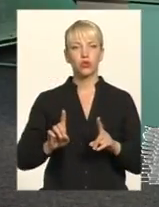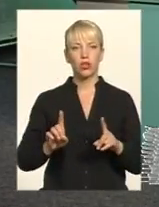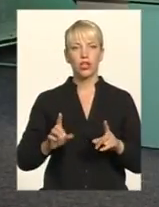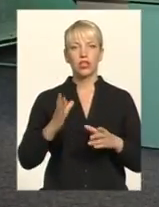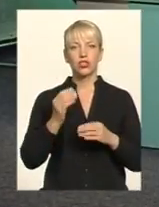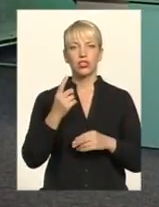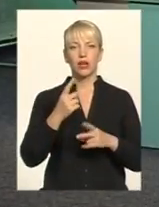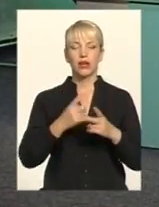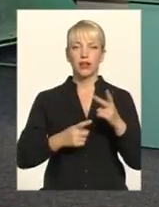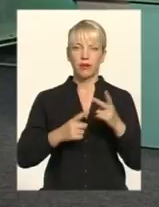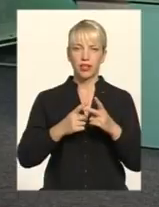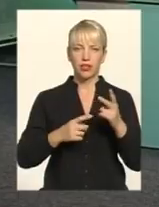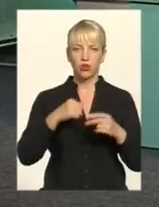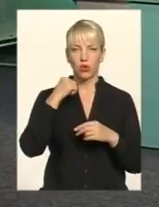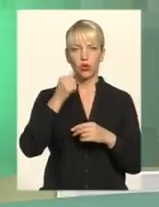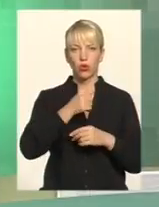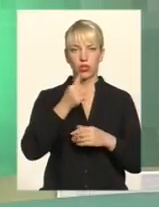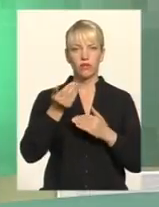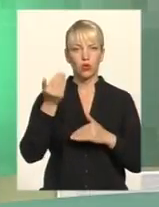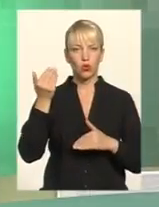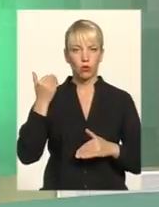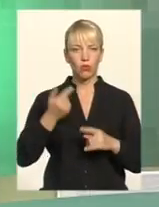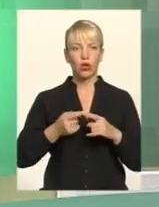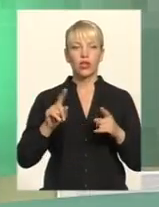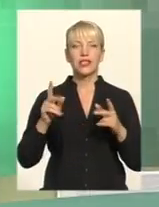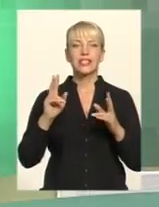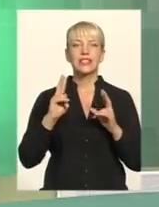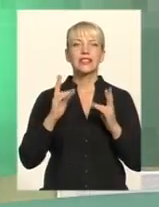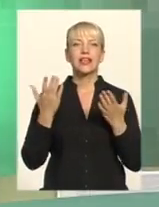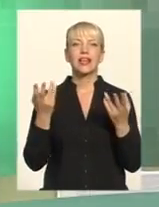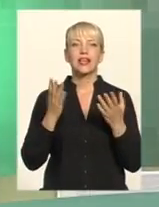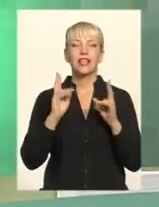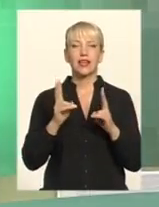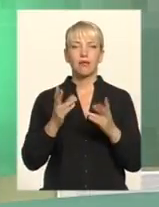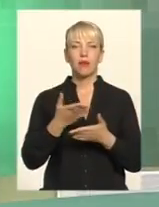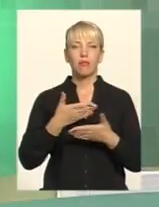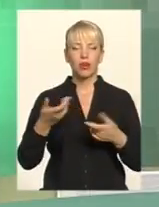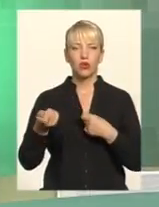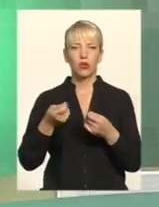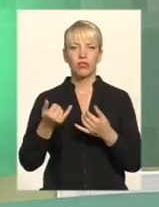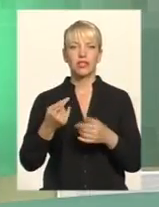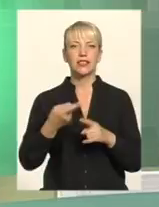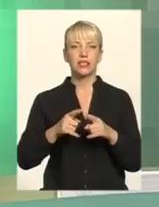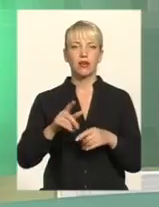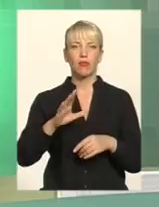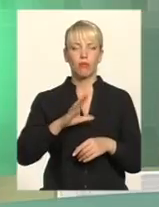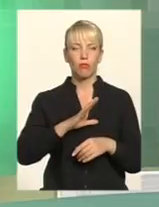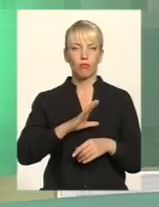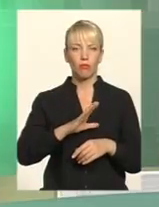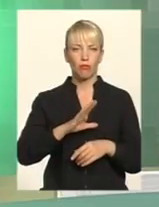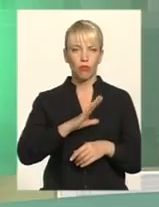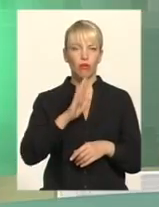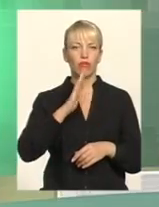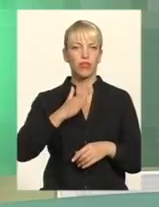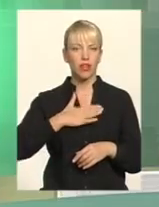ще рік-півтора тому взагалі те, що з ким ми торгували, це взагалі був наш сьогоднішній ворог, колишній брат